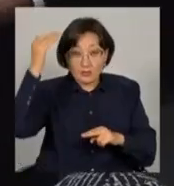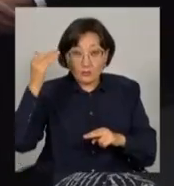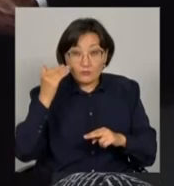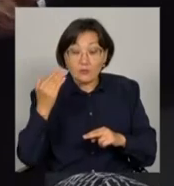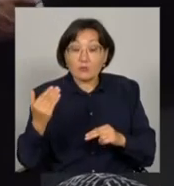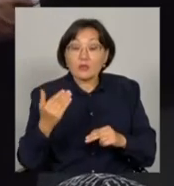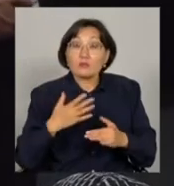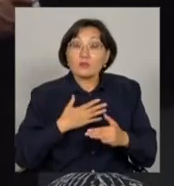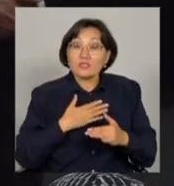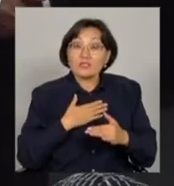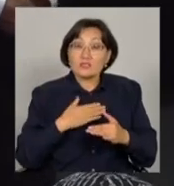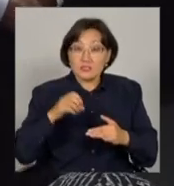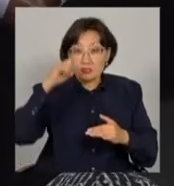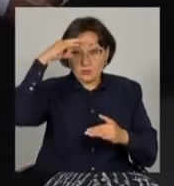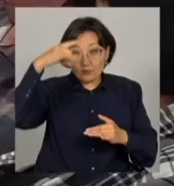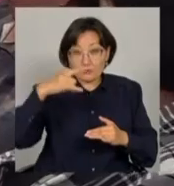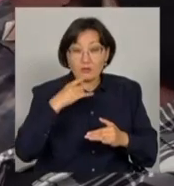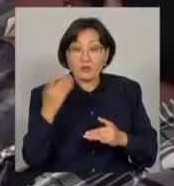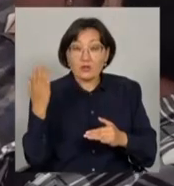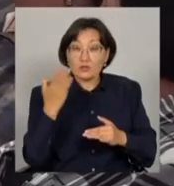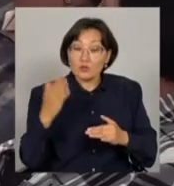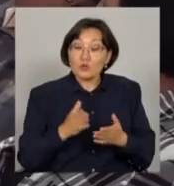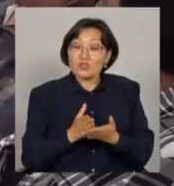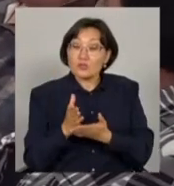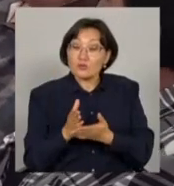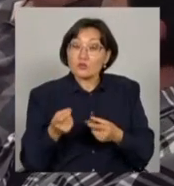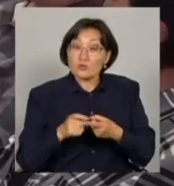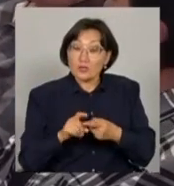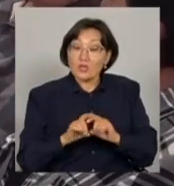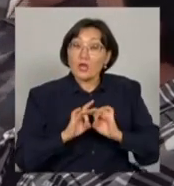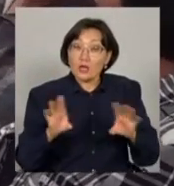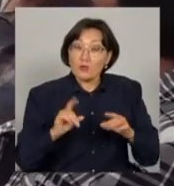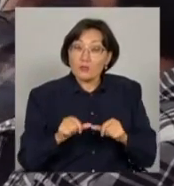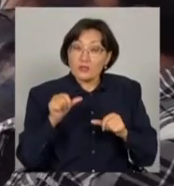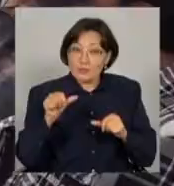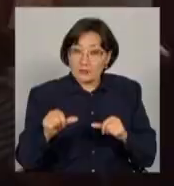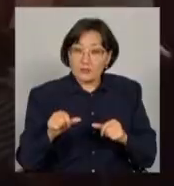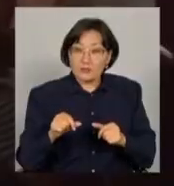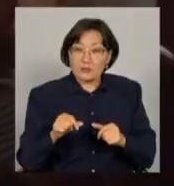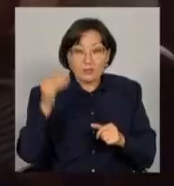сөз арасында біздің елдегі кино саласына да тоқталып, ерекше бағасын берді.